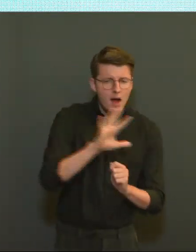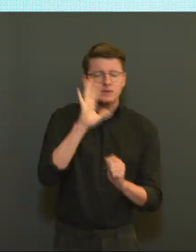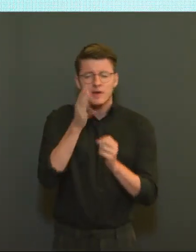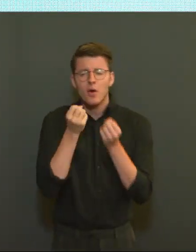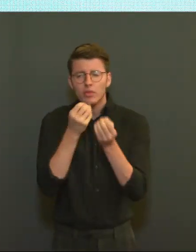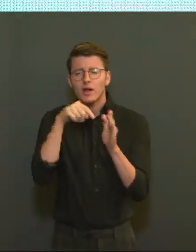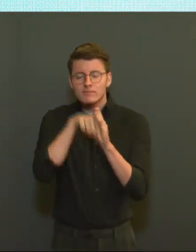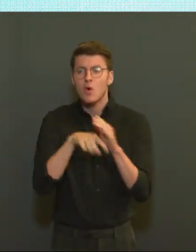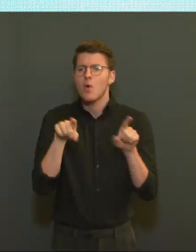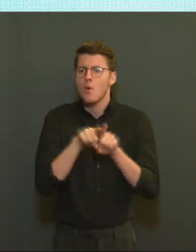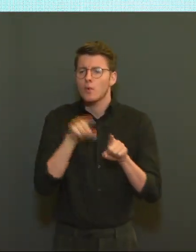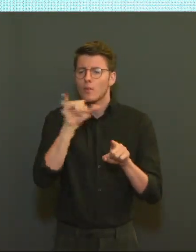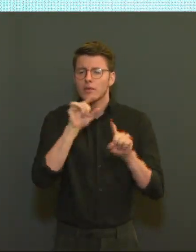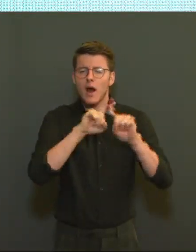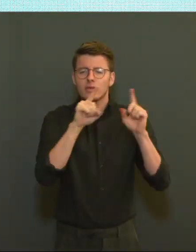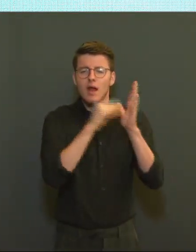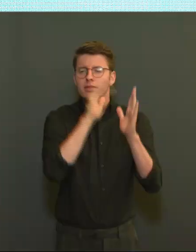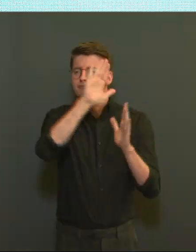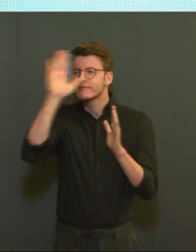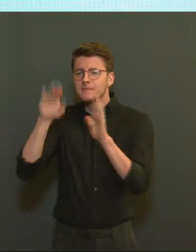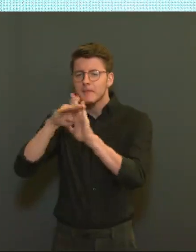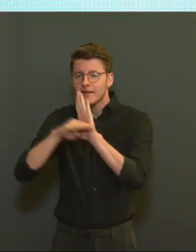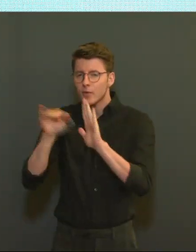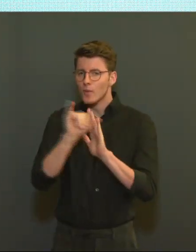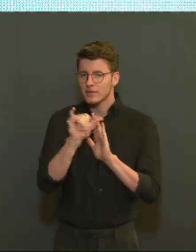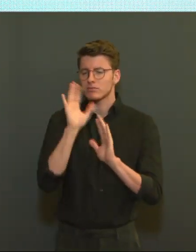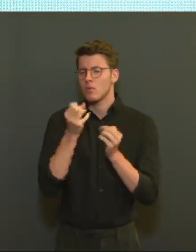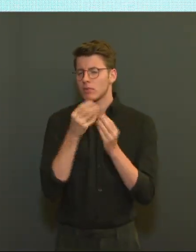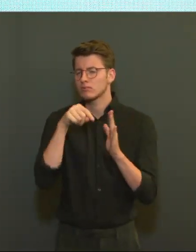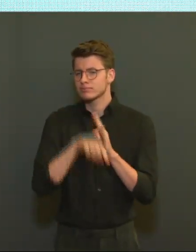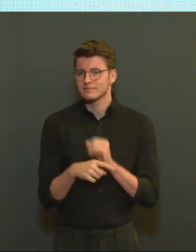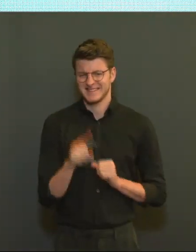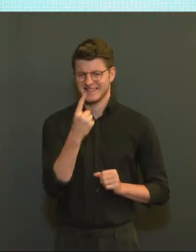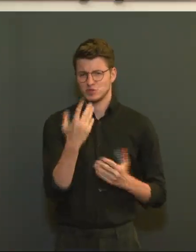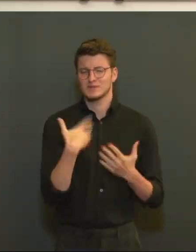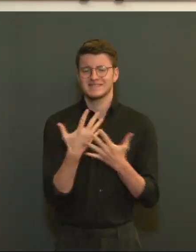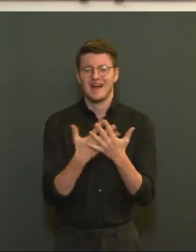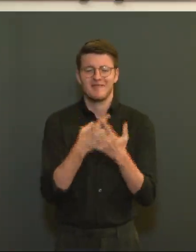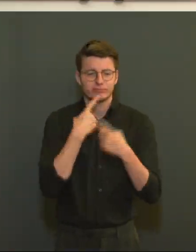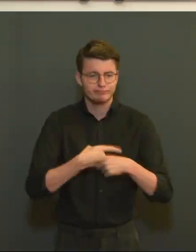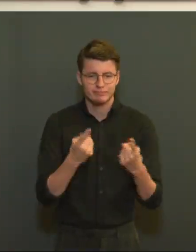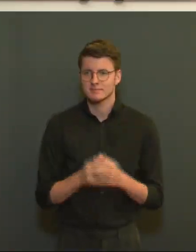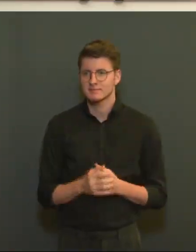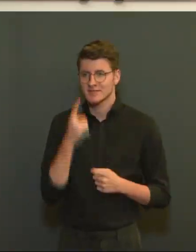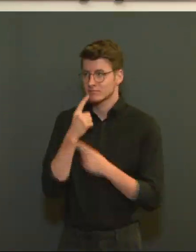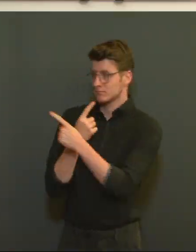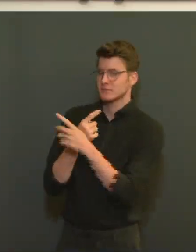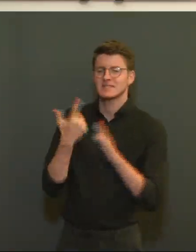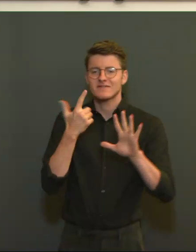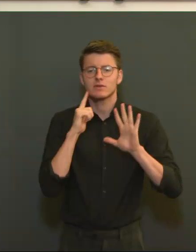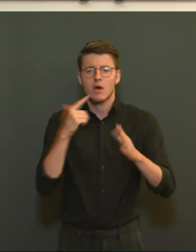worden in andere landen. Betreft de cijfers. De afgelopen 7 dagen werden er gemiddeld